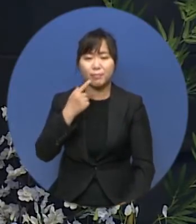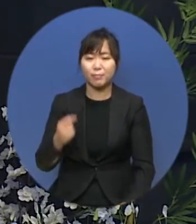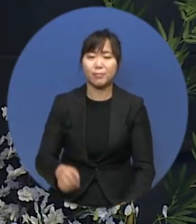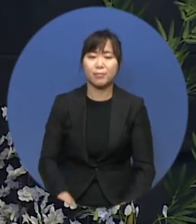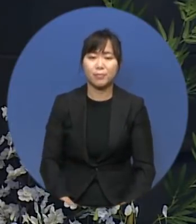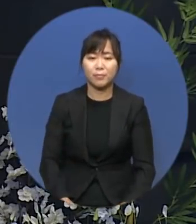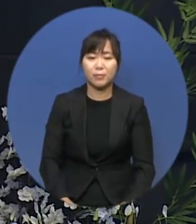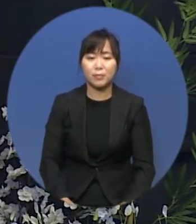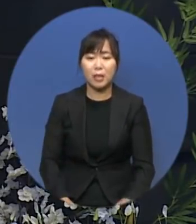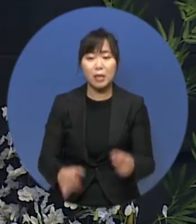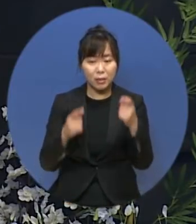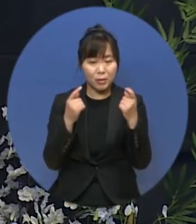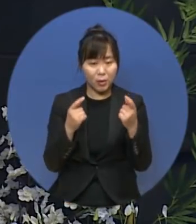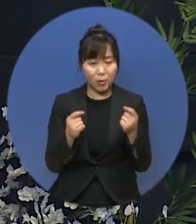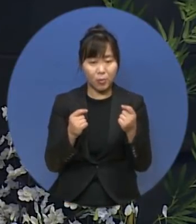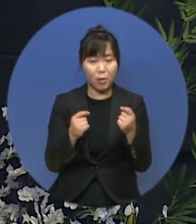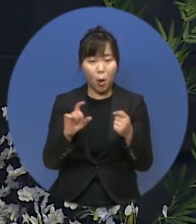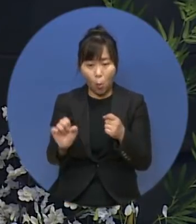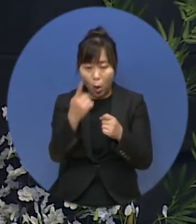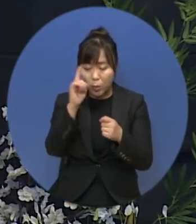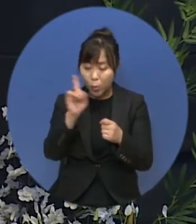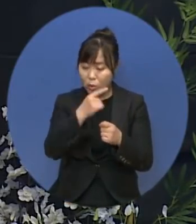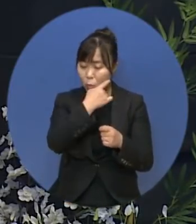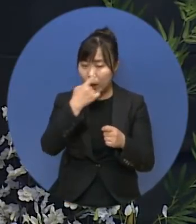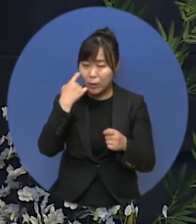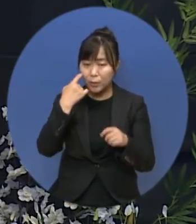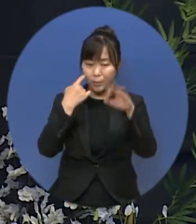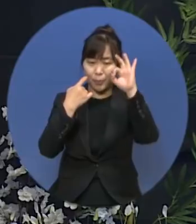부분입니다. 이러한 부분에 대해서 원인을 파악하고